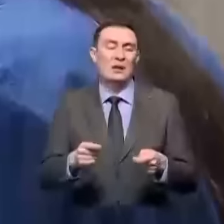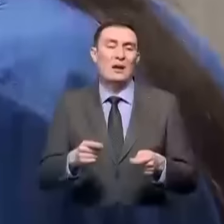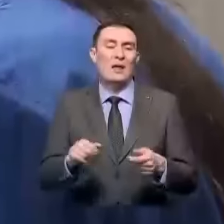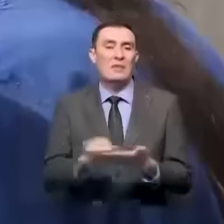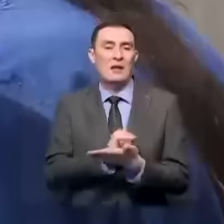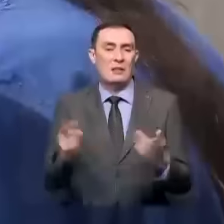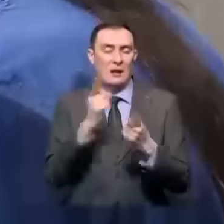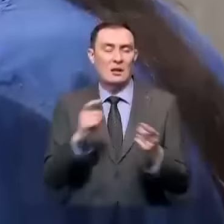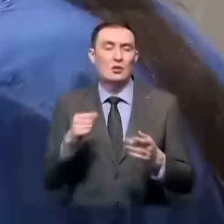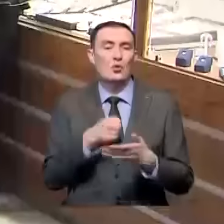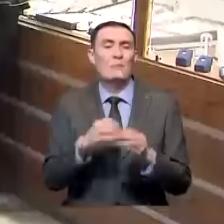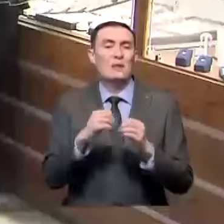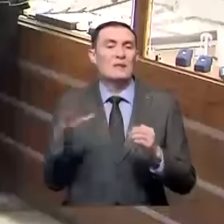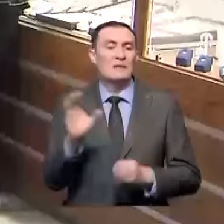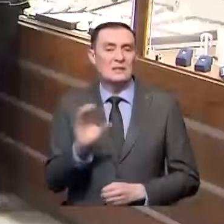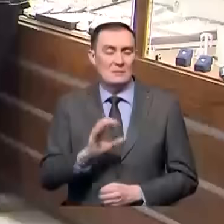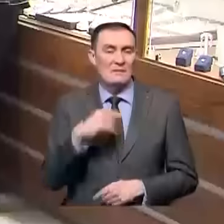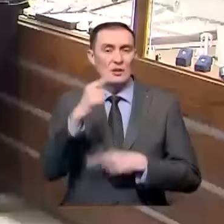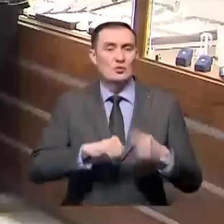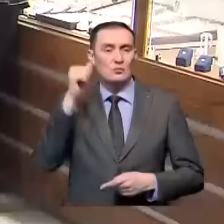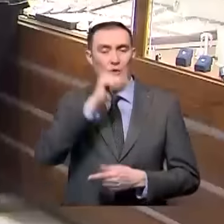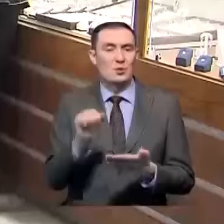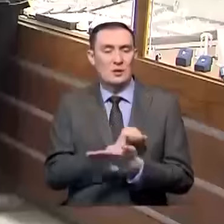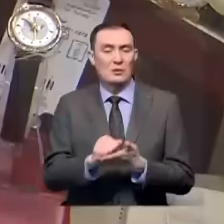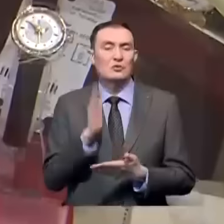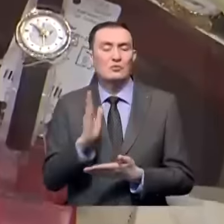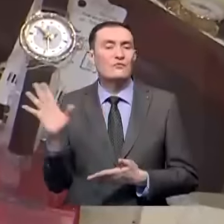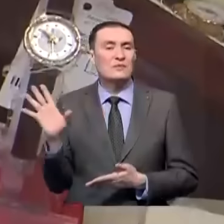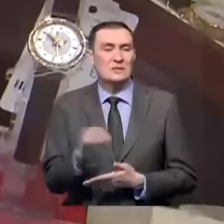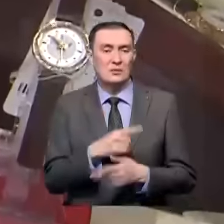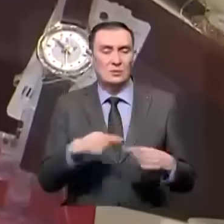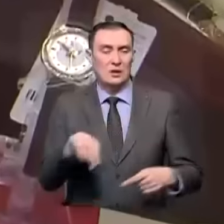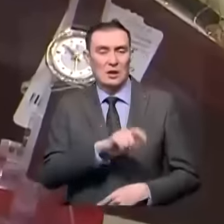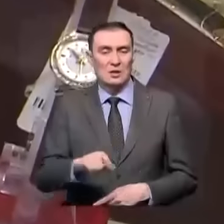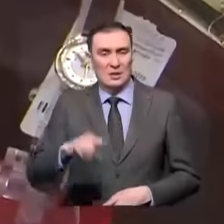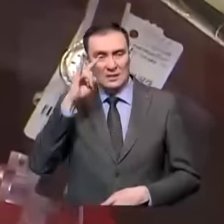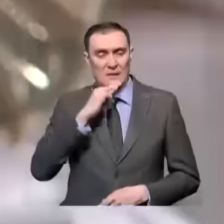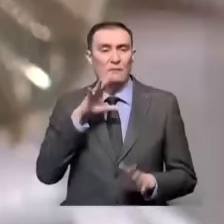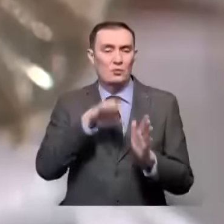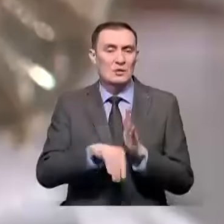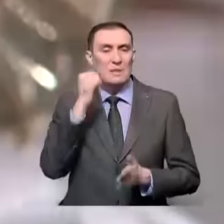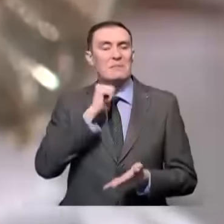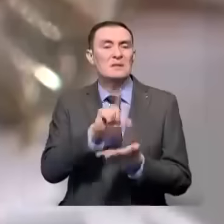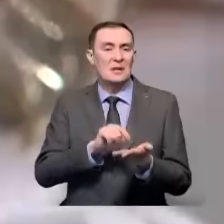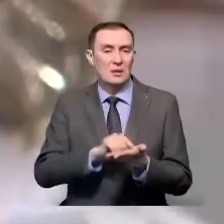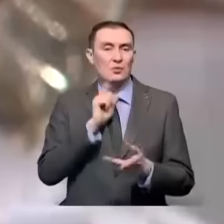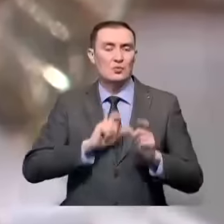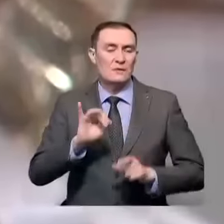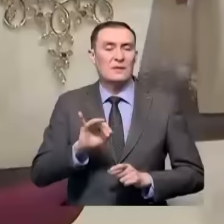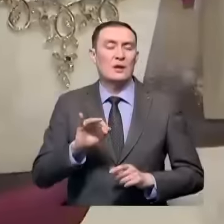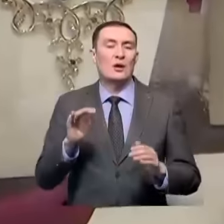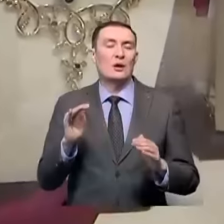15 сентября. Добавлю, в следующем году декларацию предстоит сдать всем остальным гражданам, в том числе пенсионерам, студентам